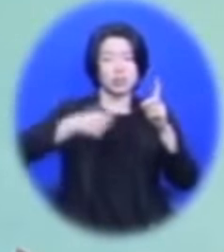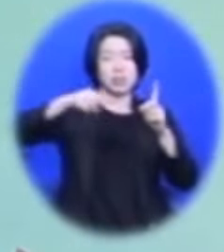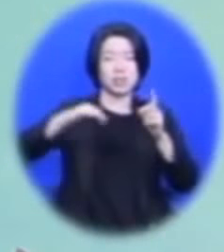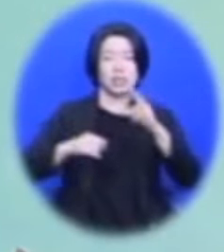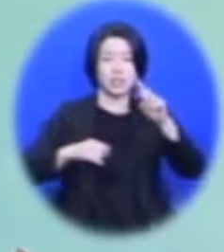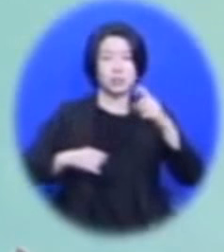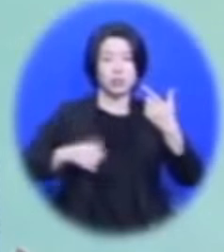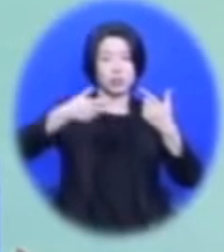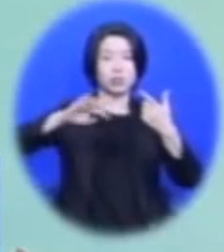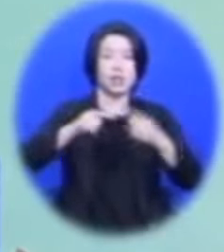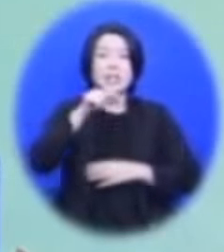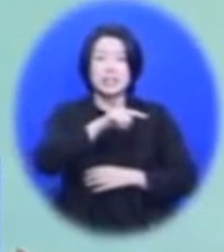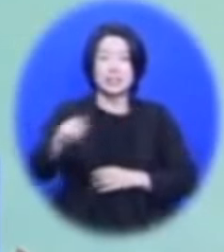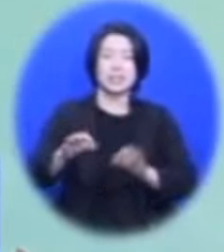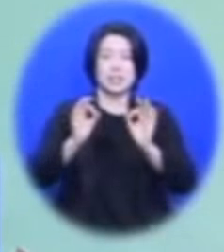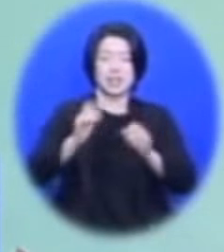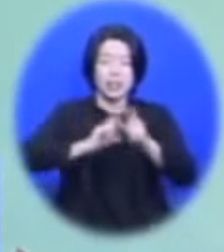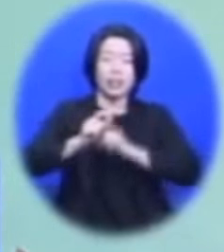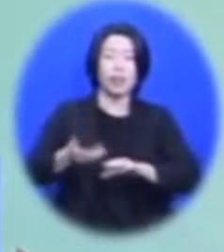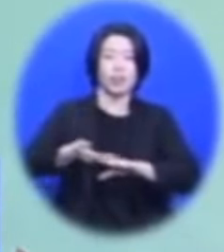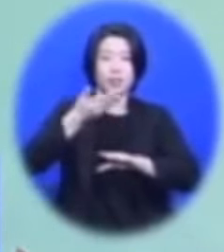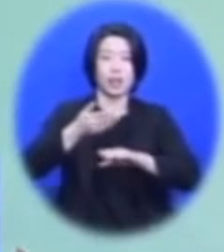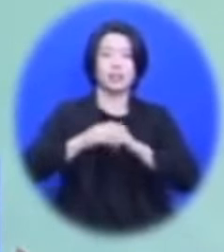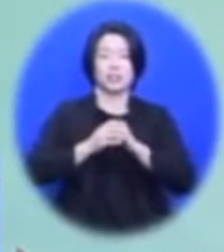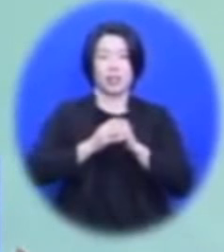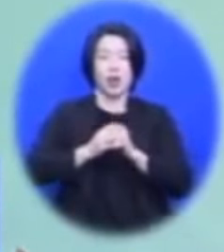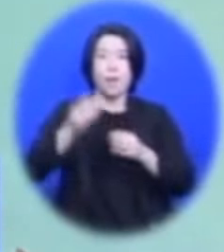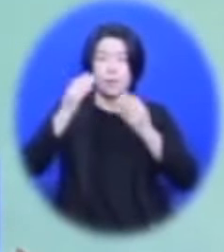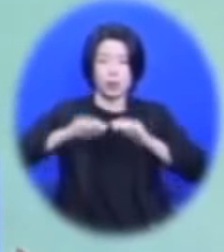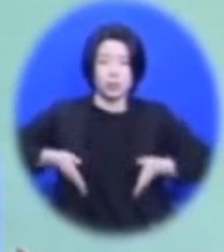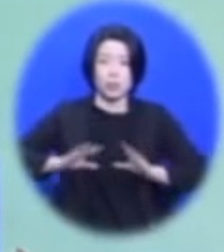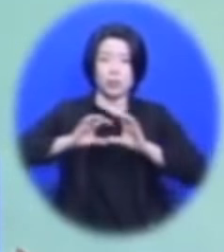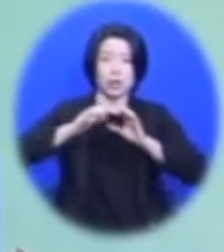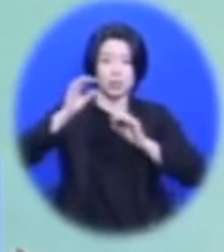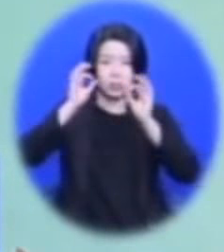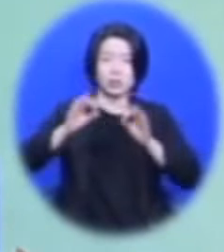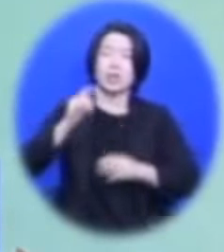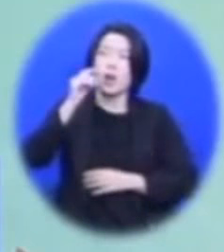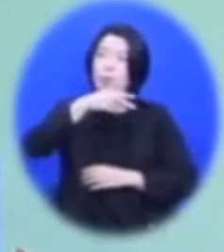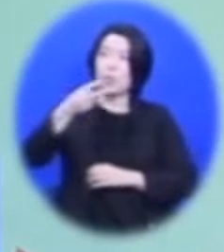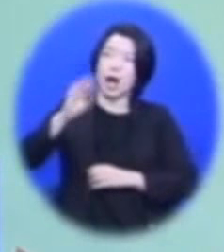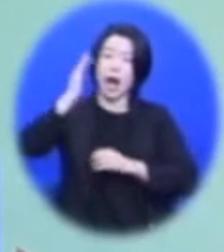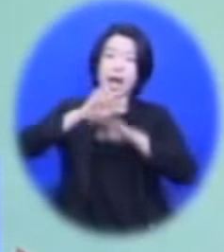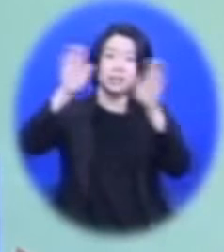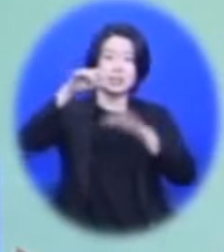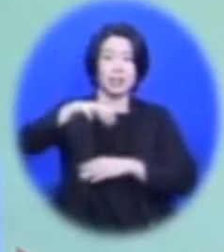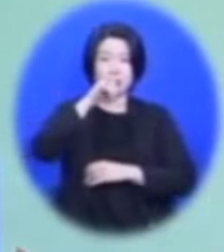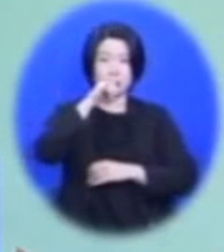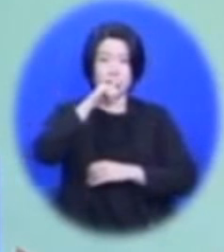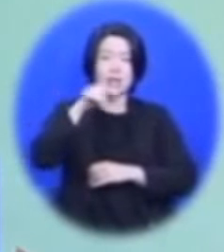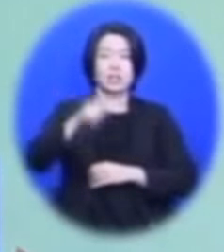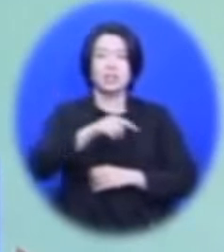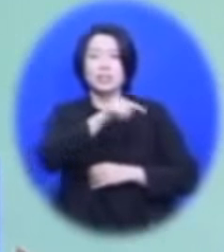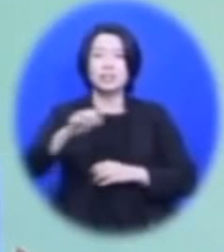16절, 그들이 이제는 더 나은 본향을 사모하니 곧 하늘에 있는 것이라. 이러므로 하나님이 그들의